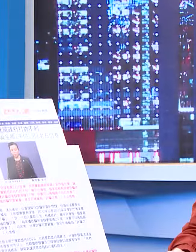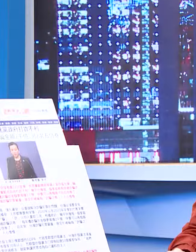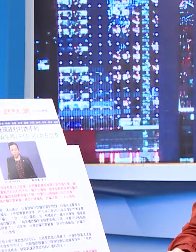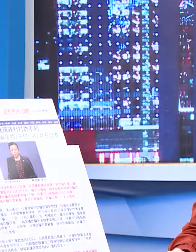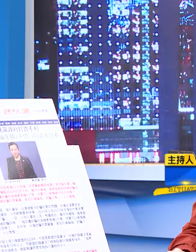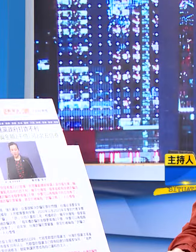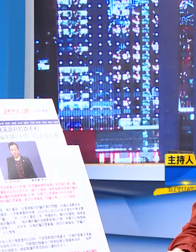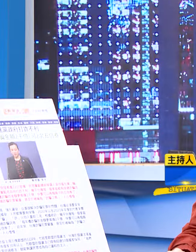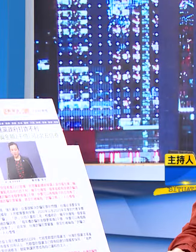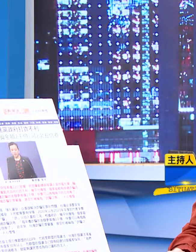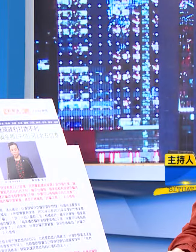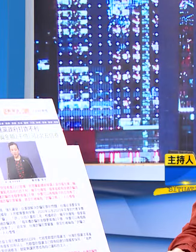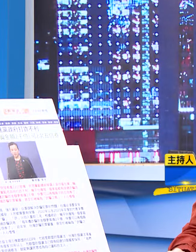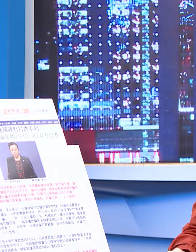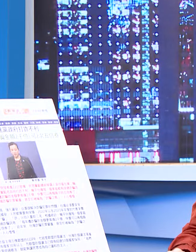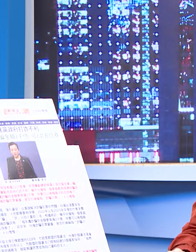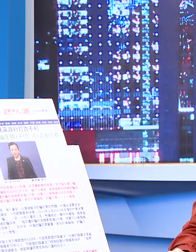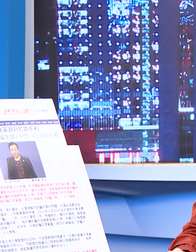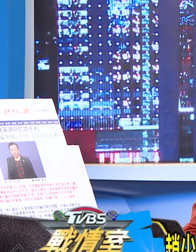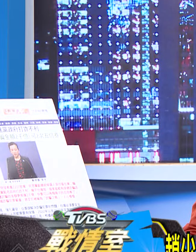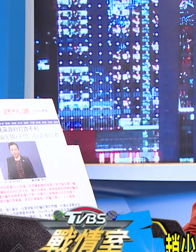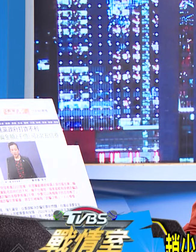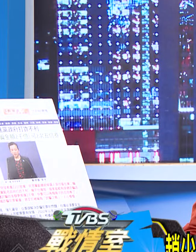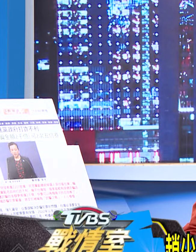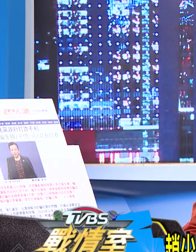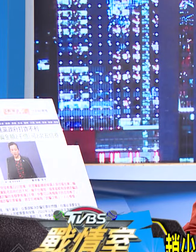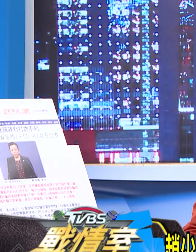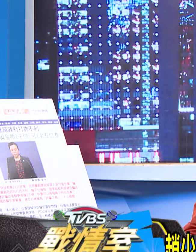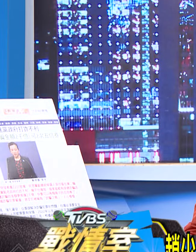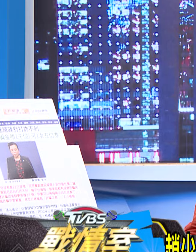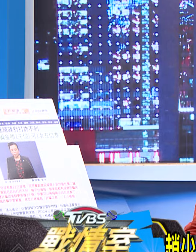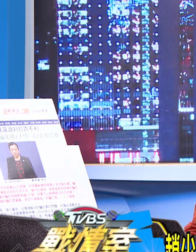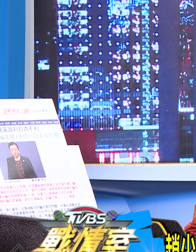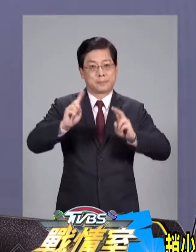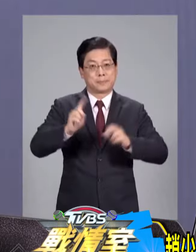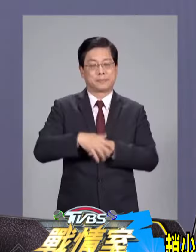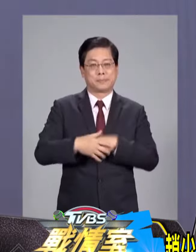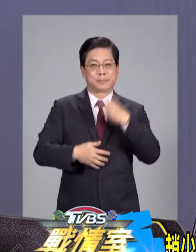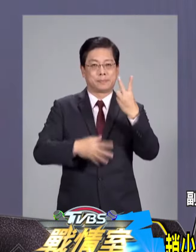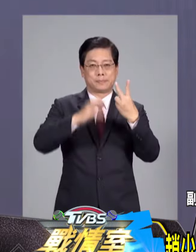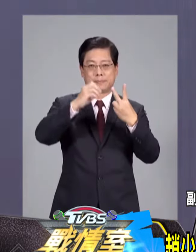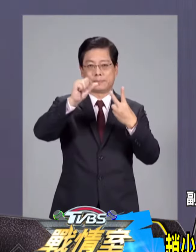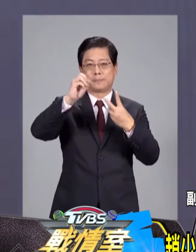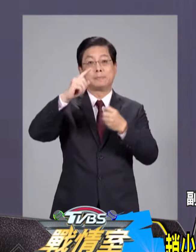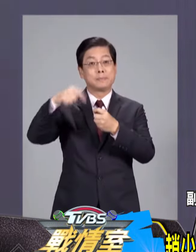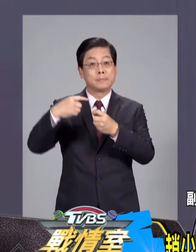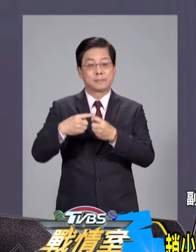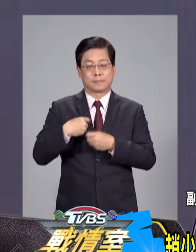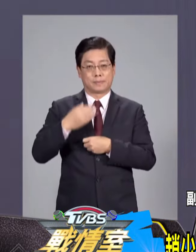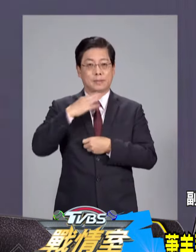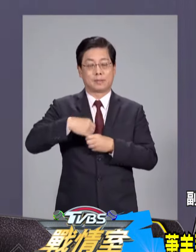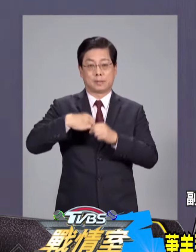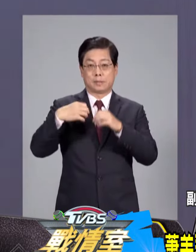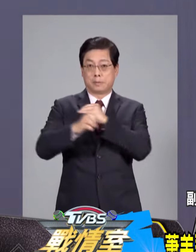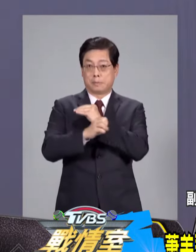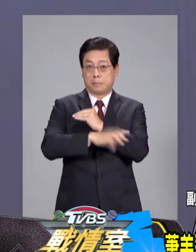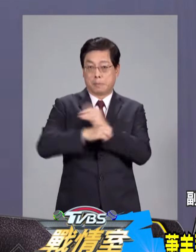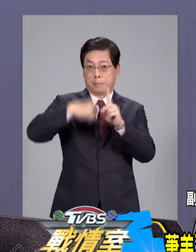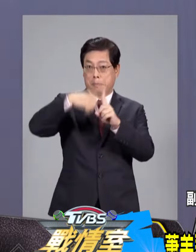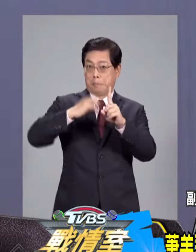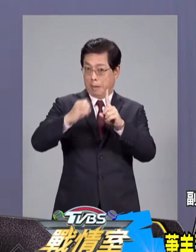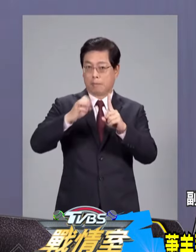好，提到能源政策，我们听看看萧美琴她怎么说的。 2050年近零排放，这是台湾